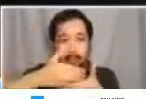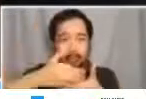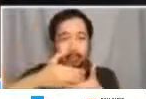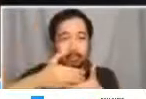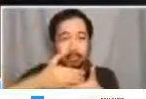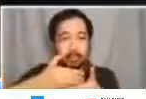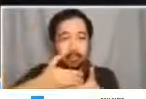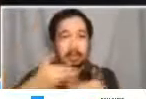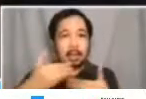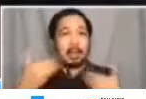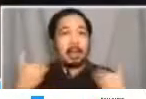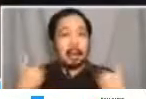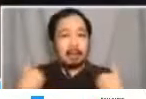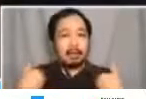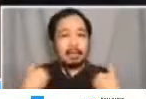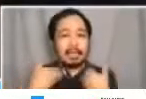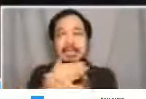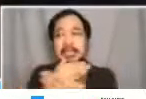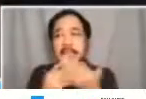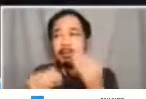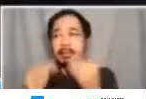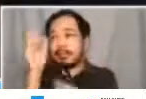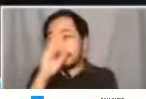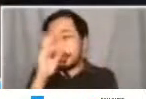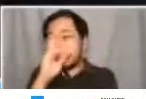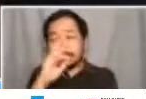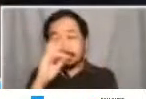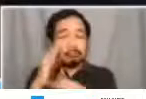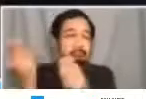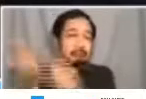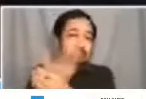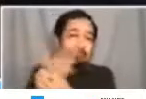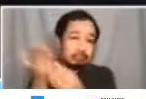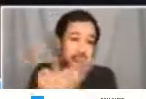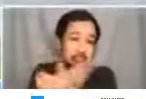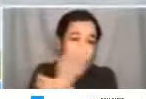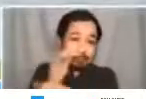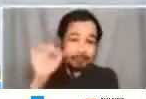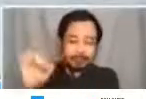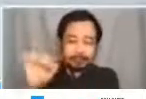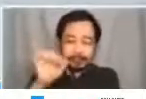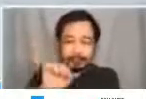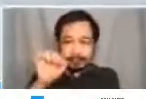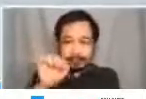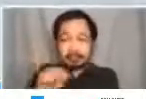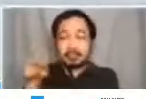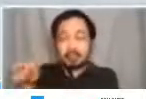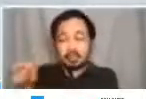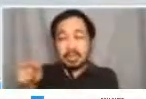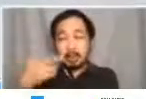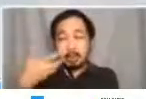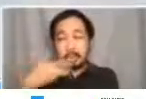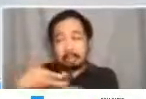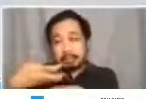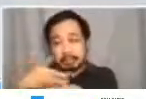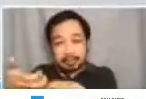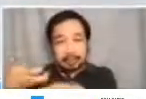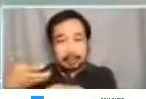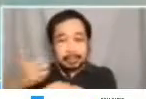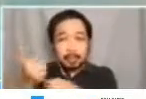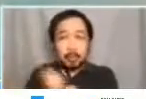Hindi po tayo nakapag-mount ng flights yesterday, alinsunod po sa direktiba mula sa Civil Aeronautics Board at sa CAAP.